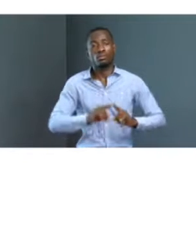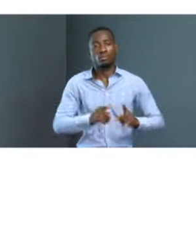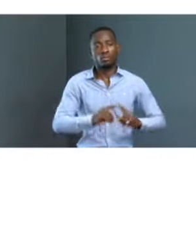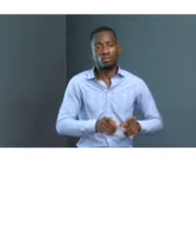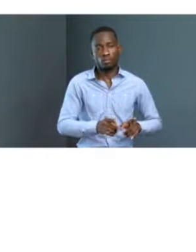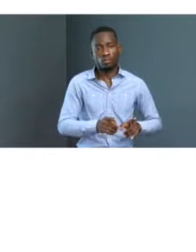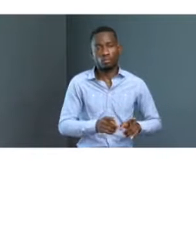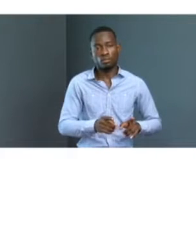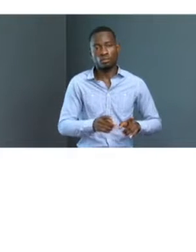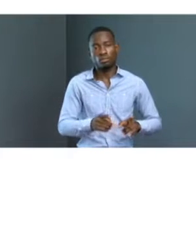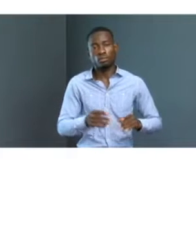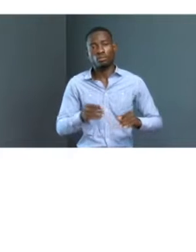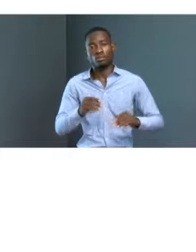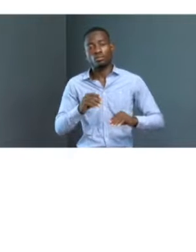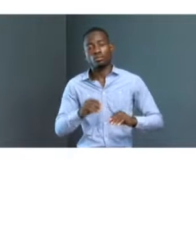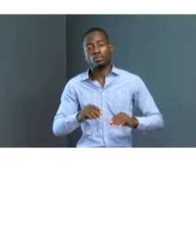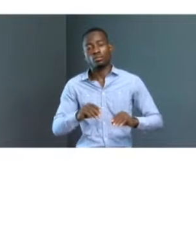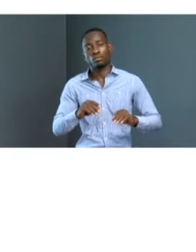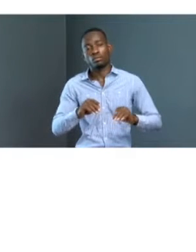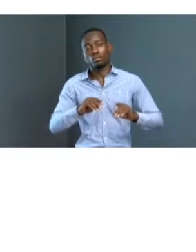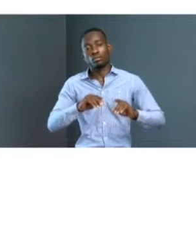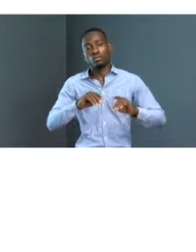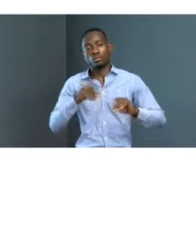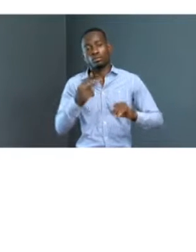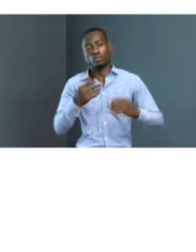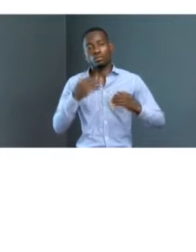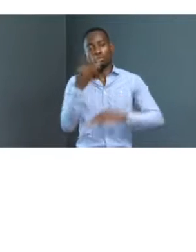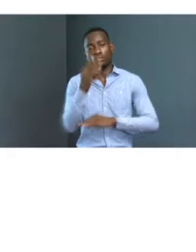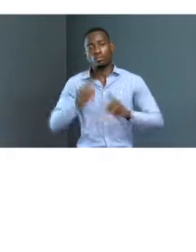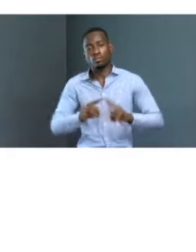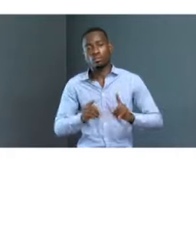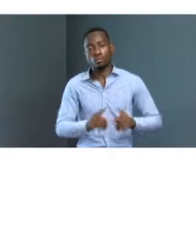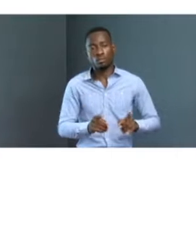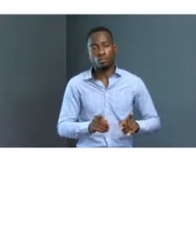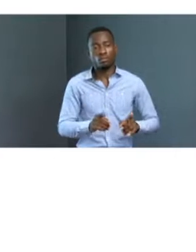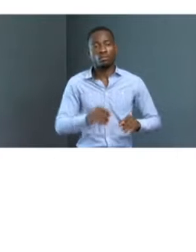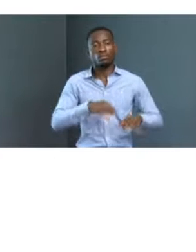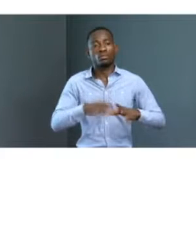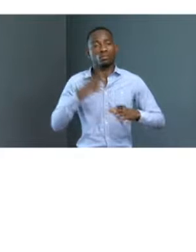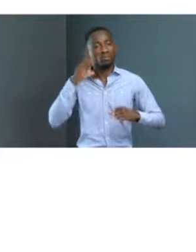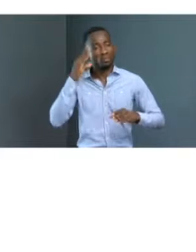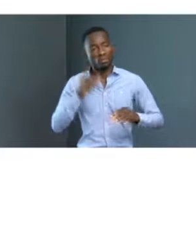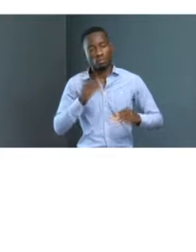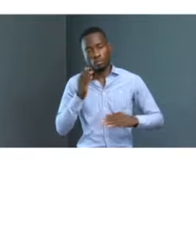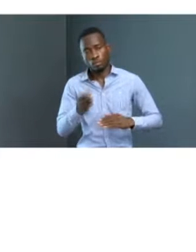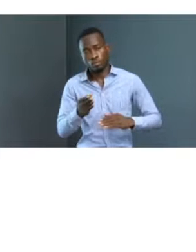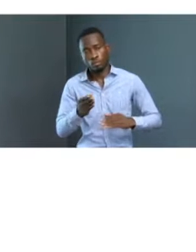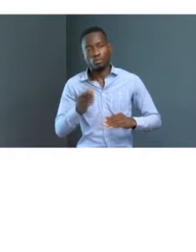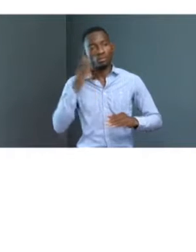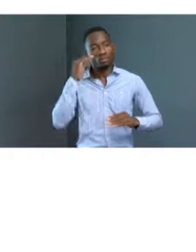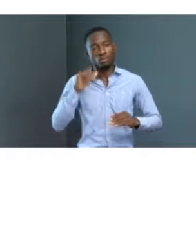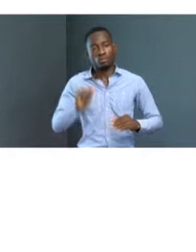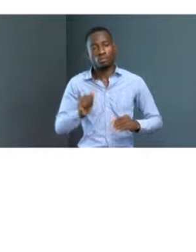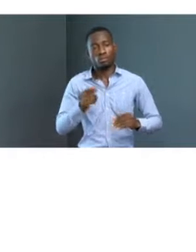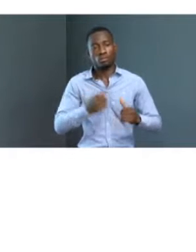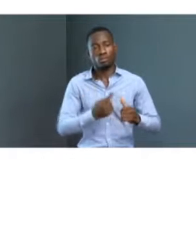arrondi et Acetabularia crenulata à chapeau crénulé. On réalise les expériences suivantes. L'expérience A, qui est la première expérience,